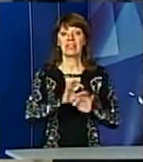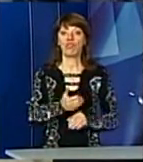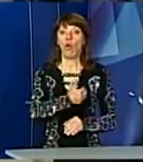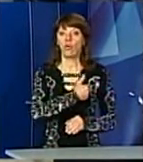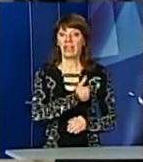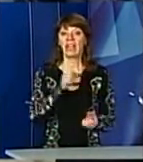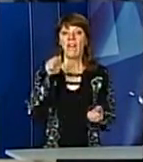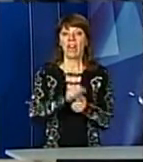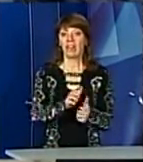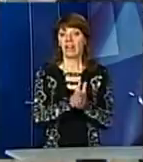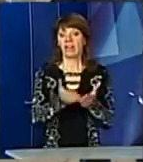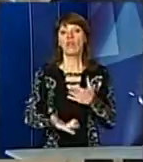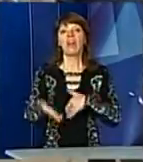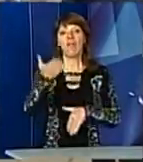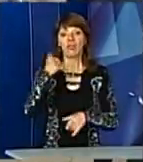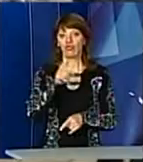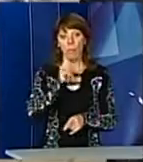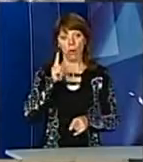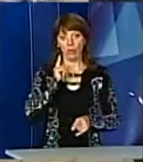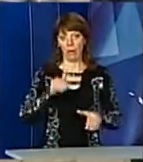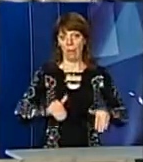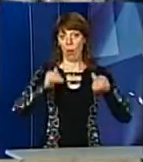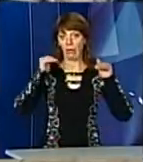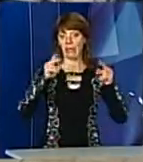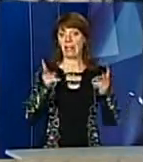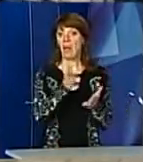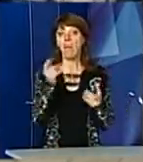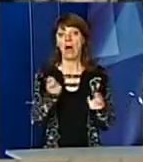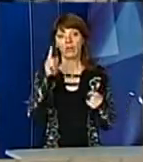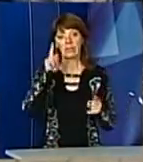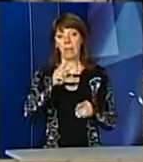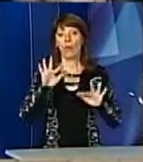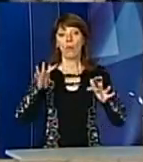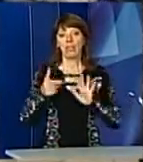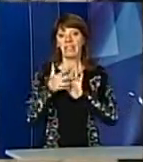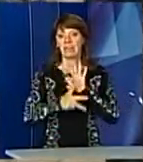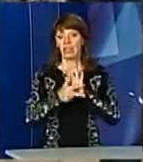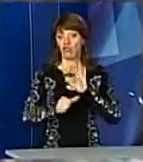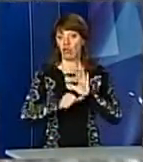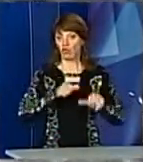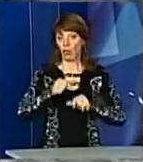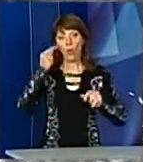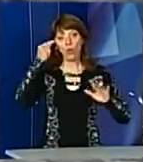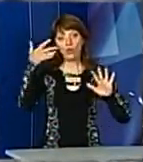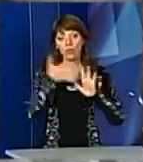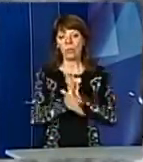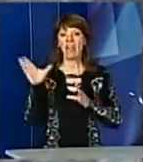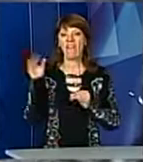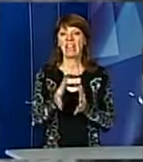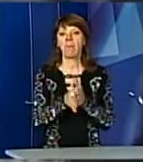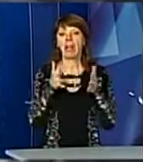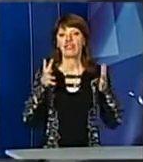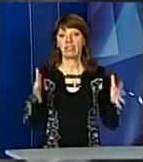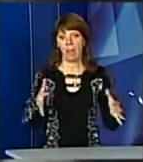хотіли видати книгу давно, аби молоде покоління, яке мало знає про події 86-го, зрозуміло увесь масштаб